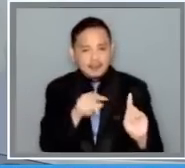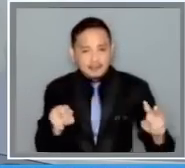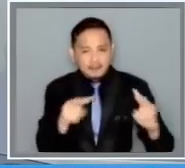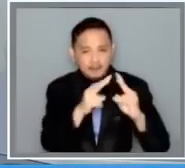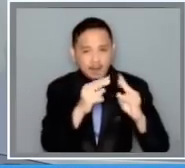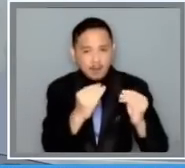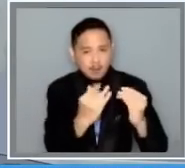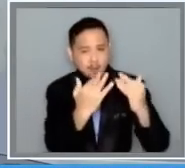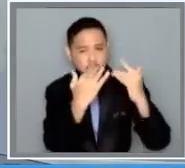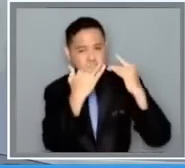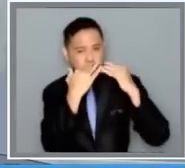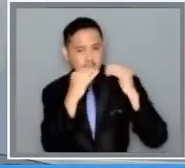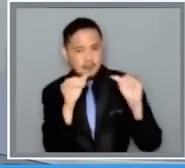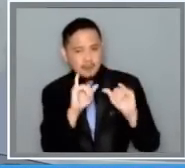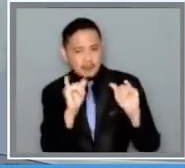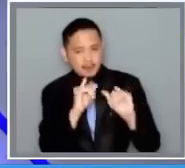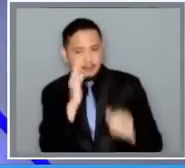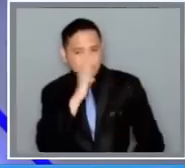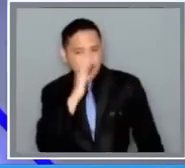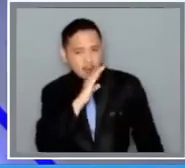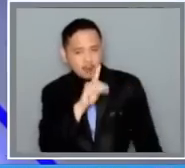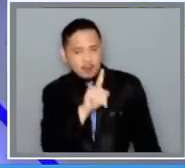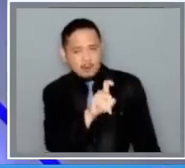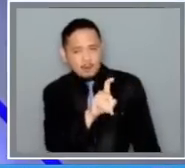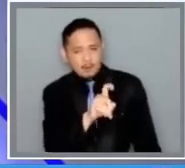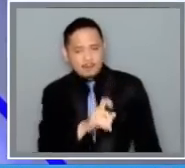yung volcanic smog?